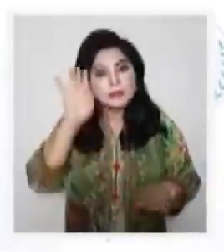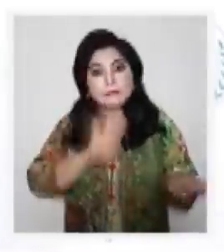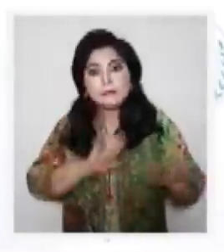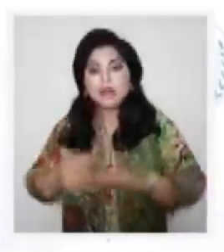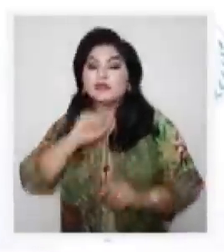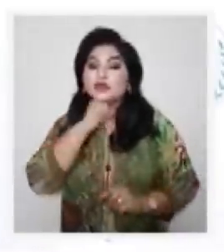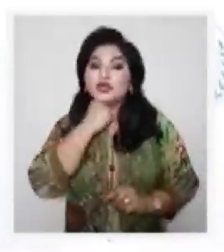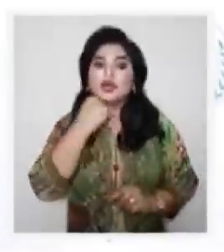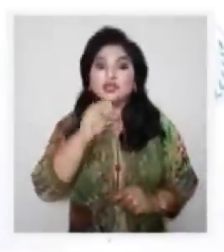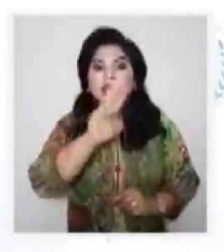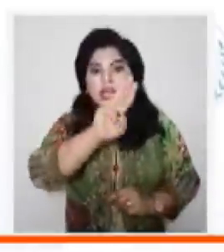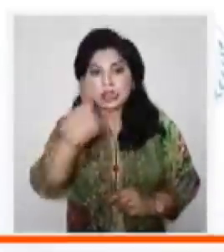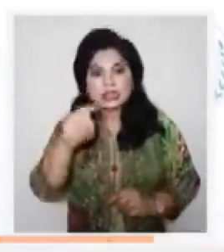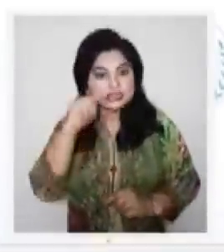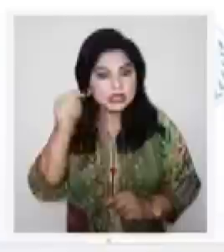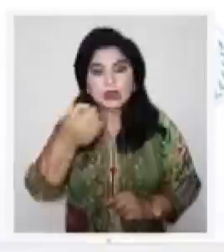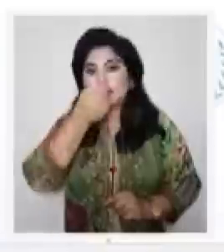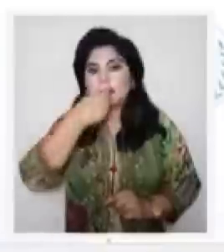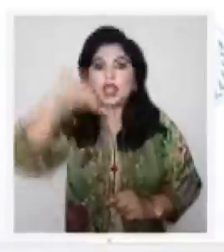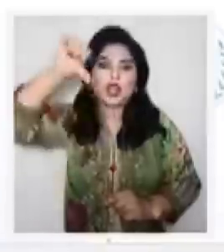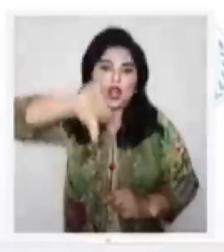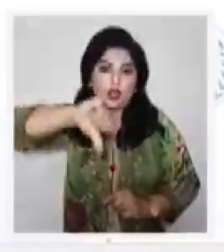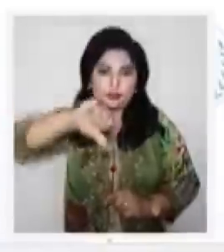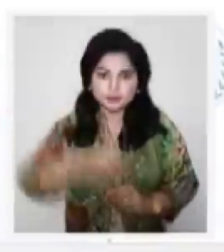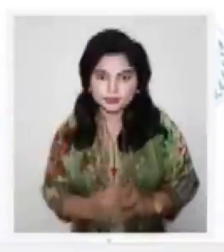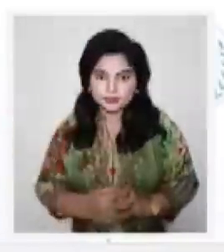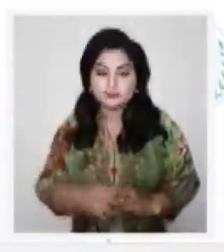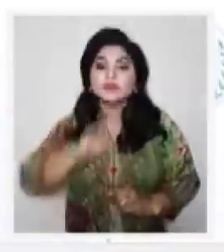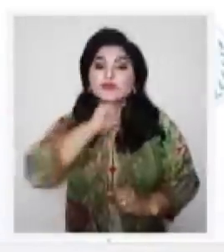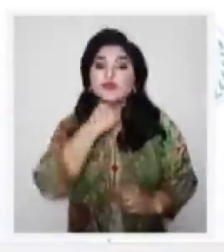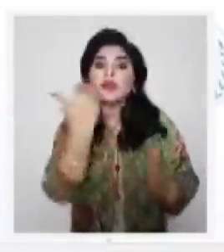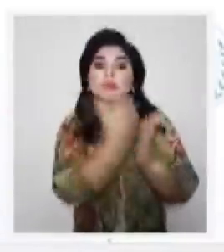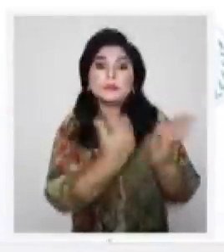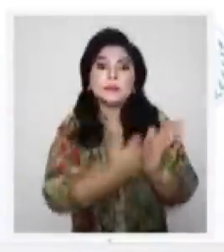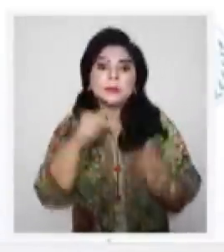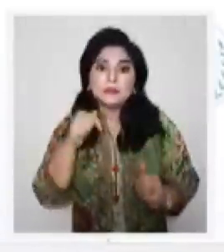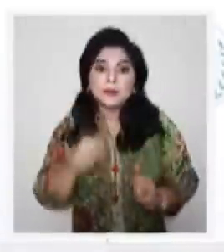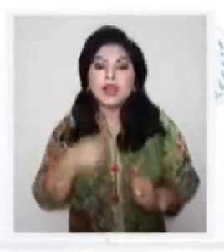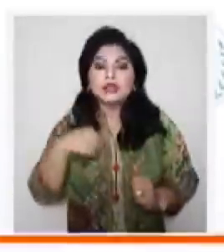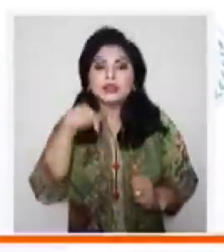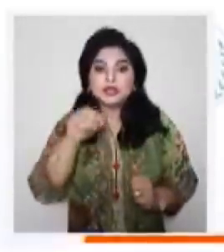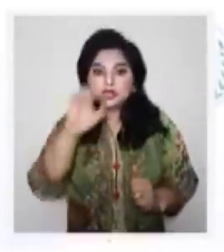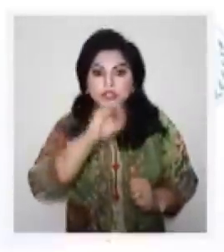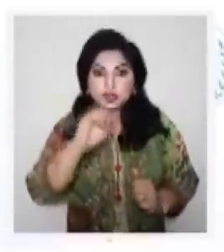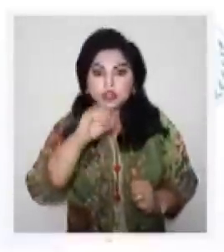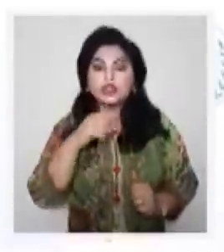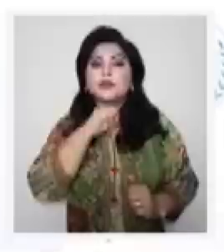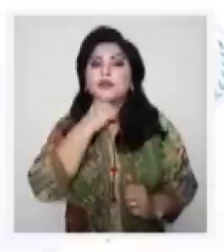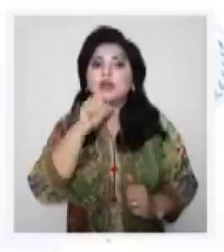হার 1.27%। যারা মৃত্যুবরণ করেছেন তাদের মধ্যে 31 জন পুরুষ, 9 জন